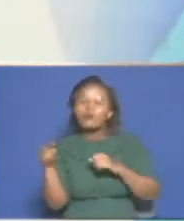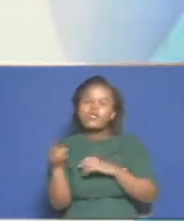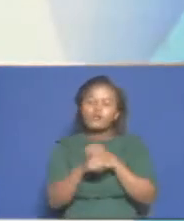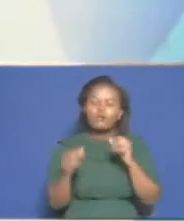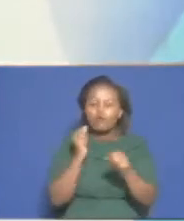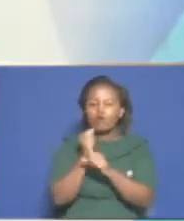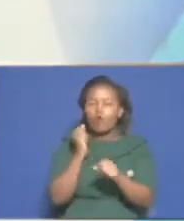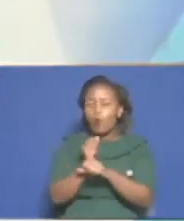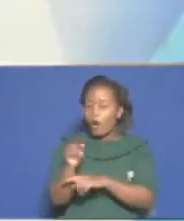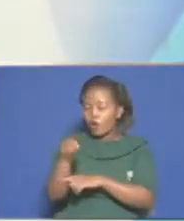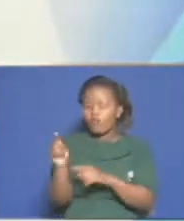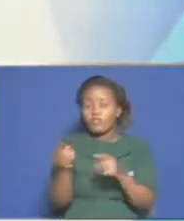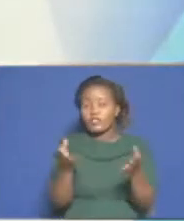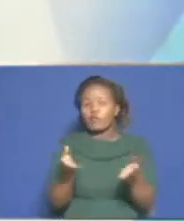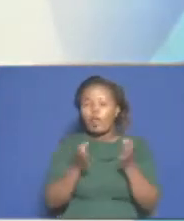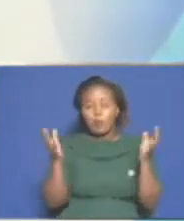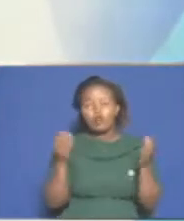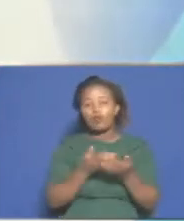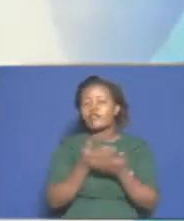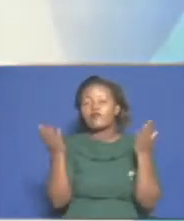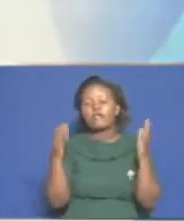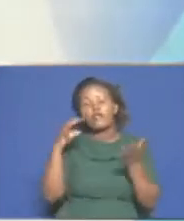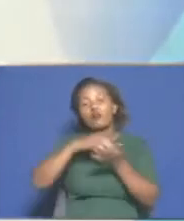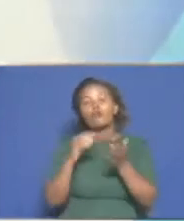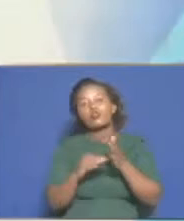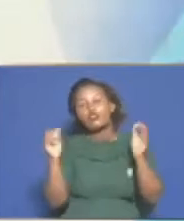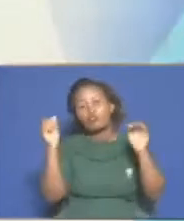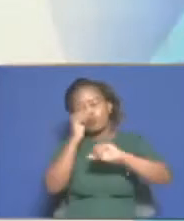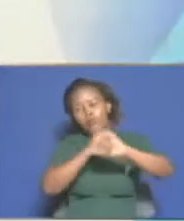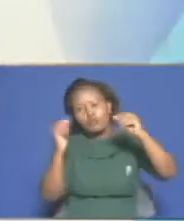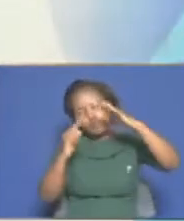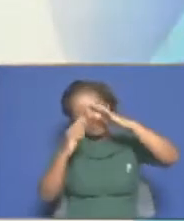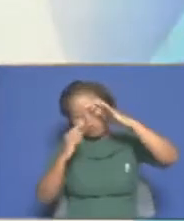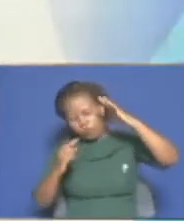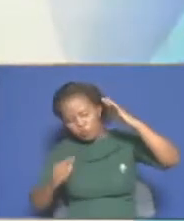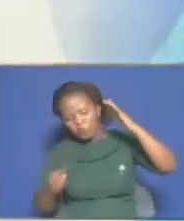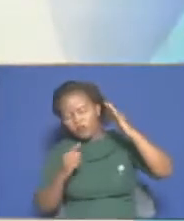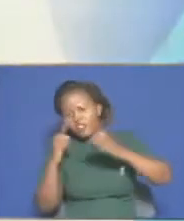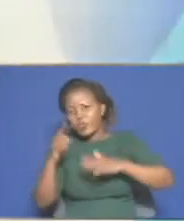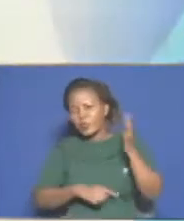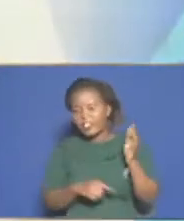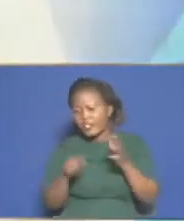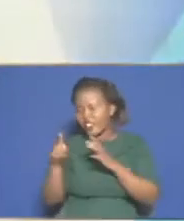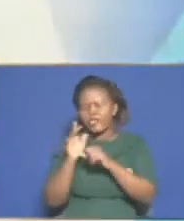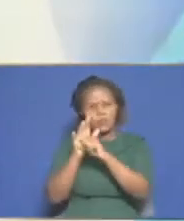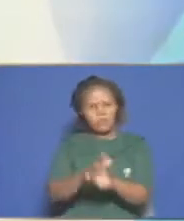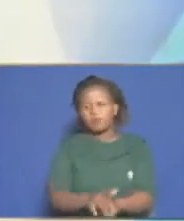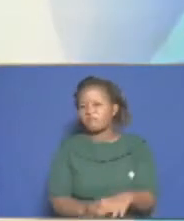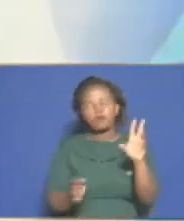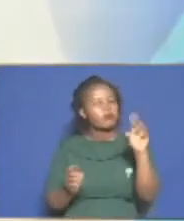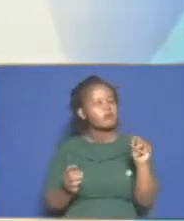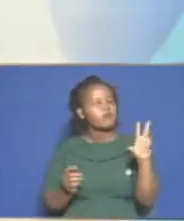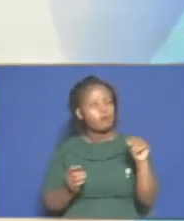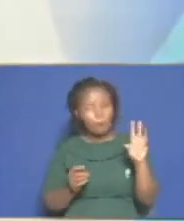for MCAs and MPs and every leader ndio wanakimbia kotini kusema ya kwamba inahujumu. Kwani imeanza kuhujumu tu